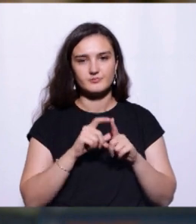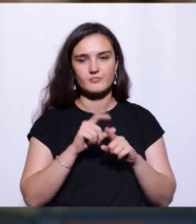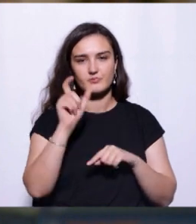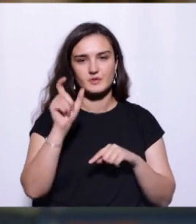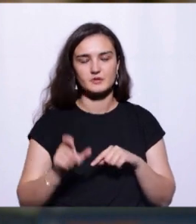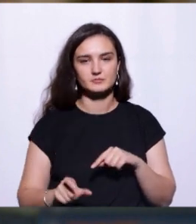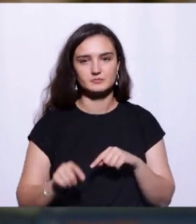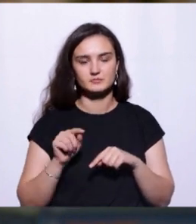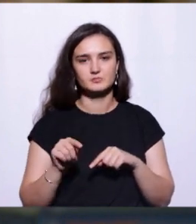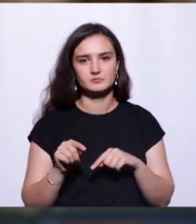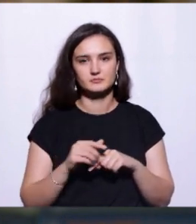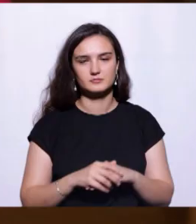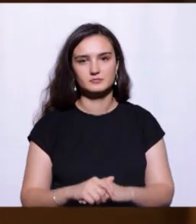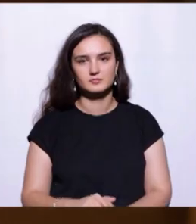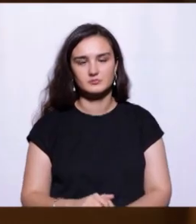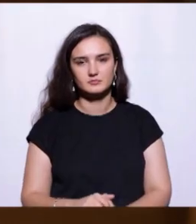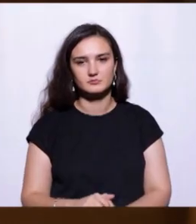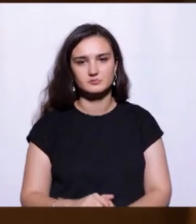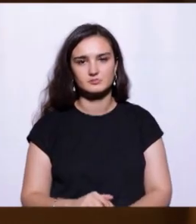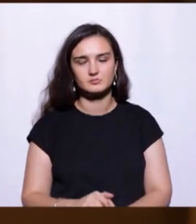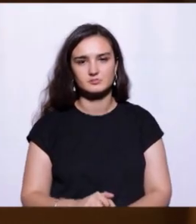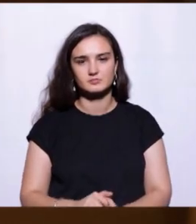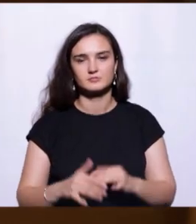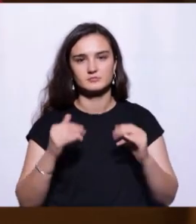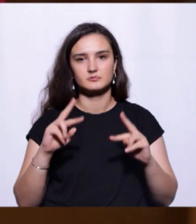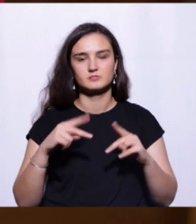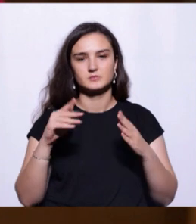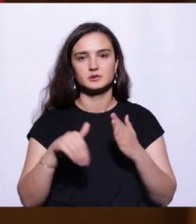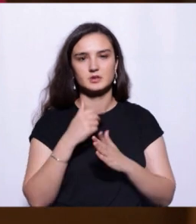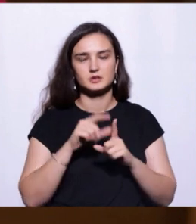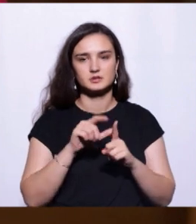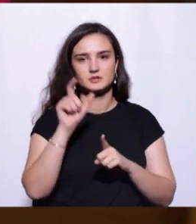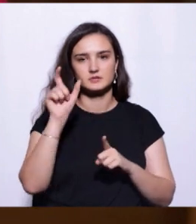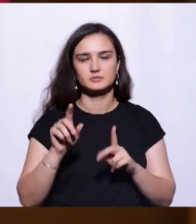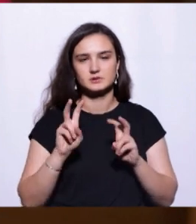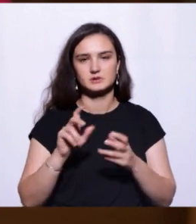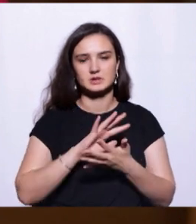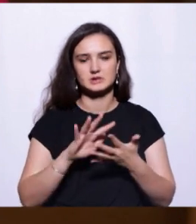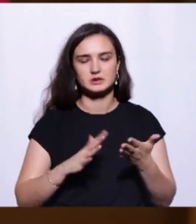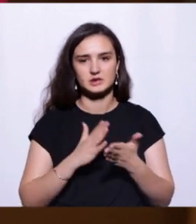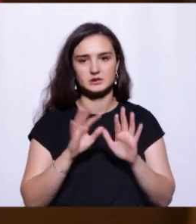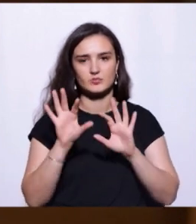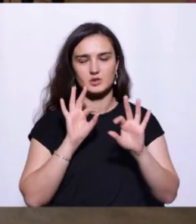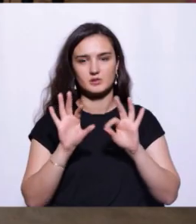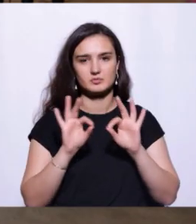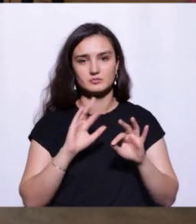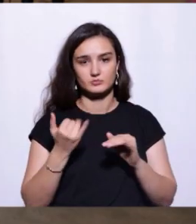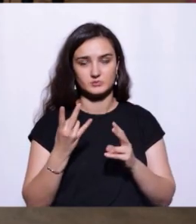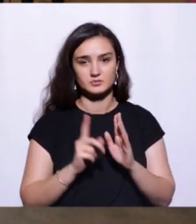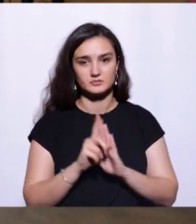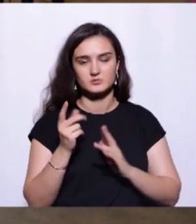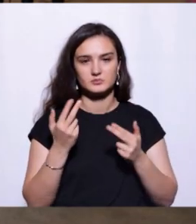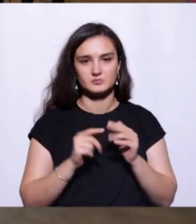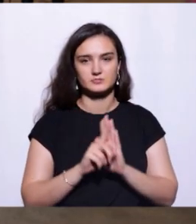vocabulary related to the text. ახლა კი გადავინაცვლოთ ახალ სიტყვებზე, რომელიც უშუალოდ ტექსტიდან არის ამოკრეფილი. Shall we start?